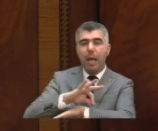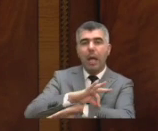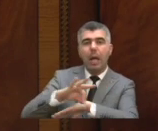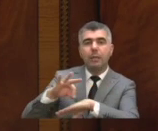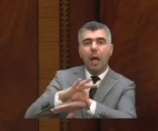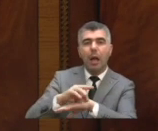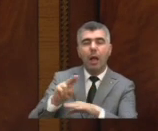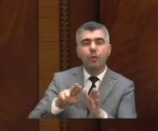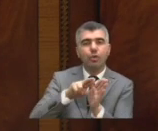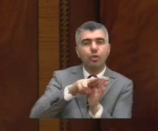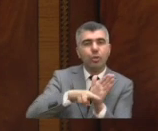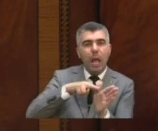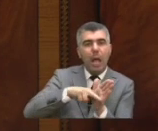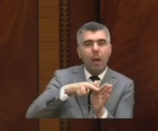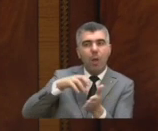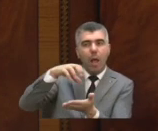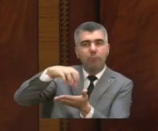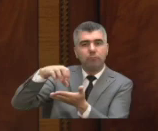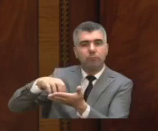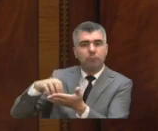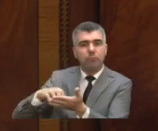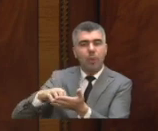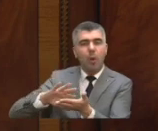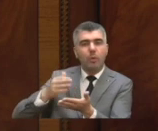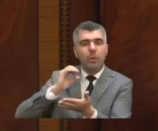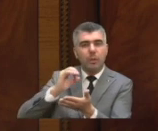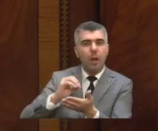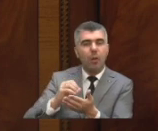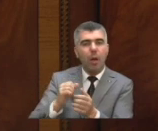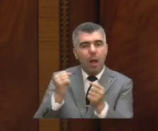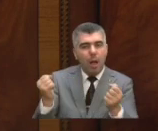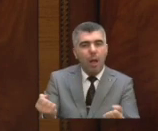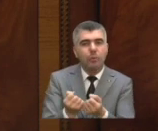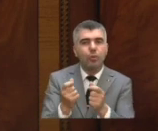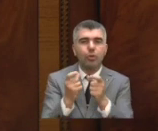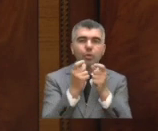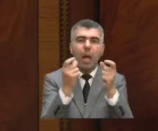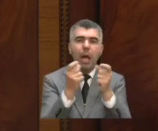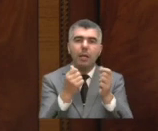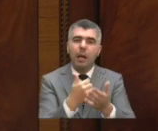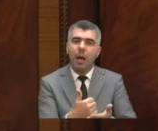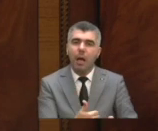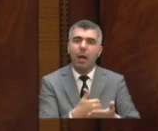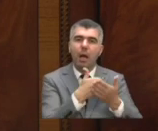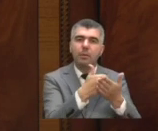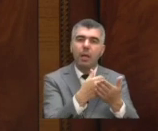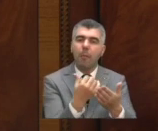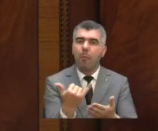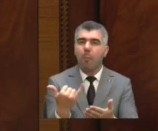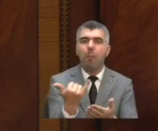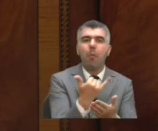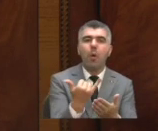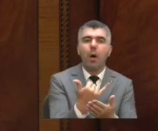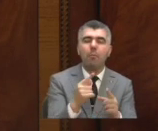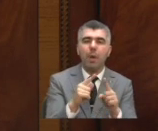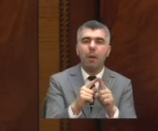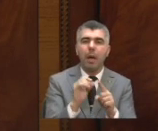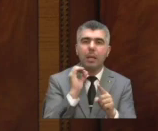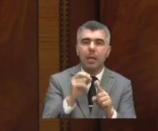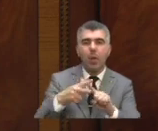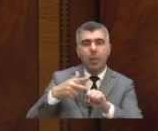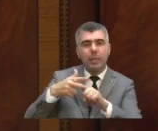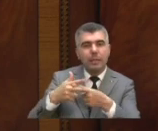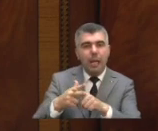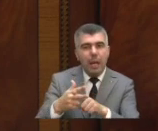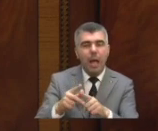المتقدمه والنهوض بالاستثمار مع التركيز على الاستراتيجيات الراميه الى تعزيز السياده الصناعيه